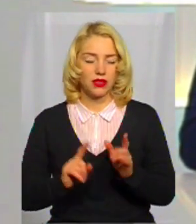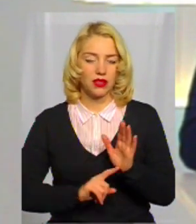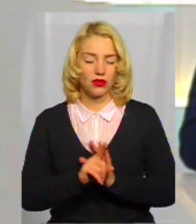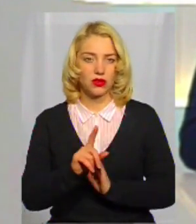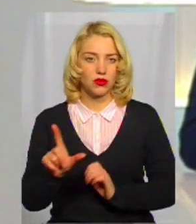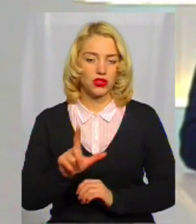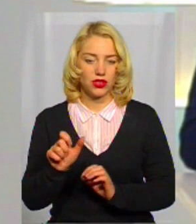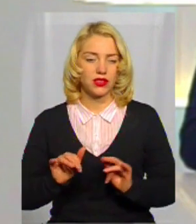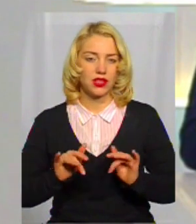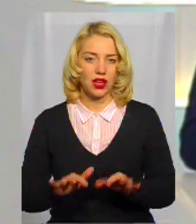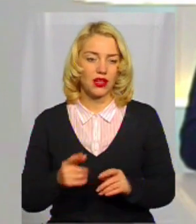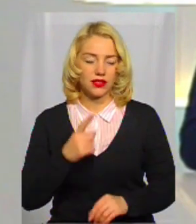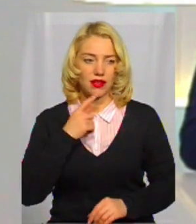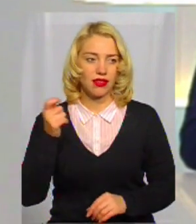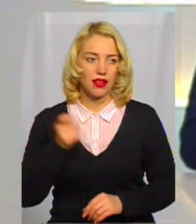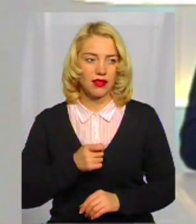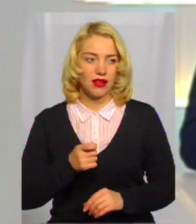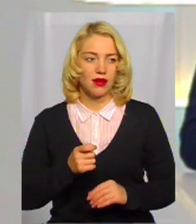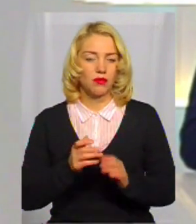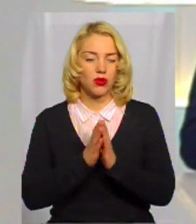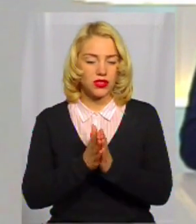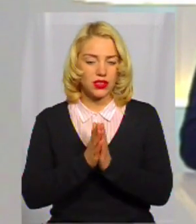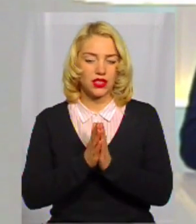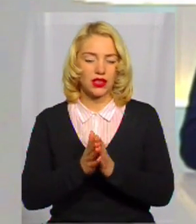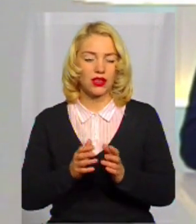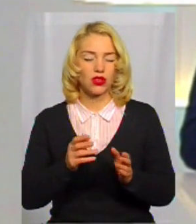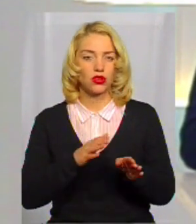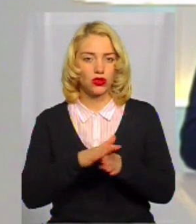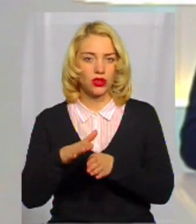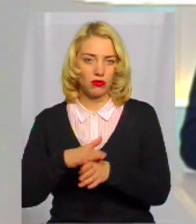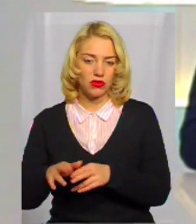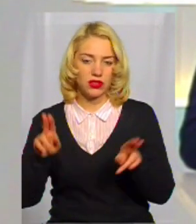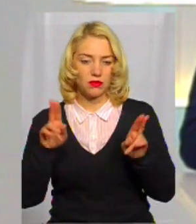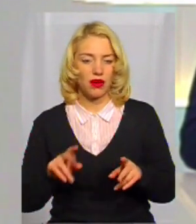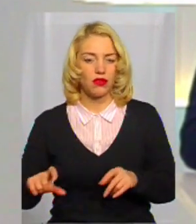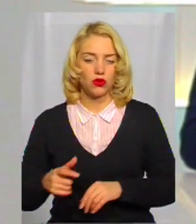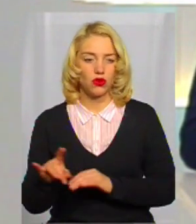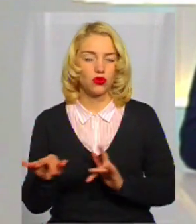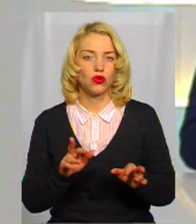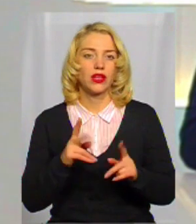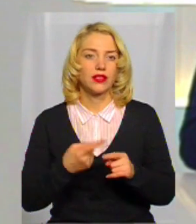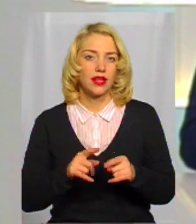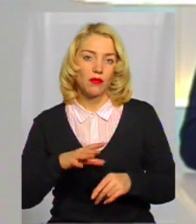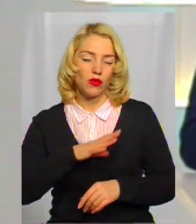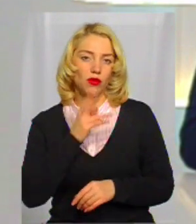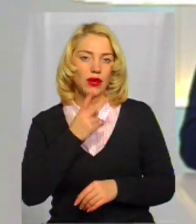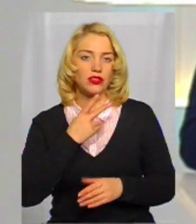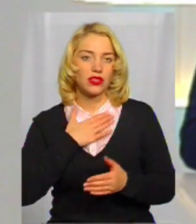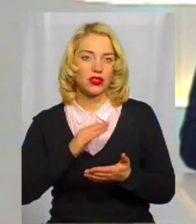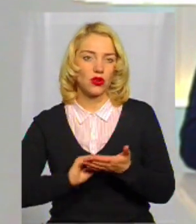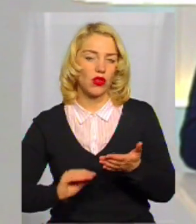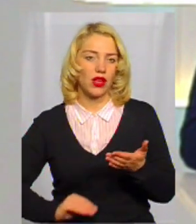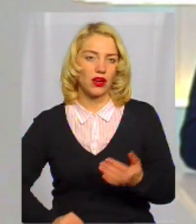із акції, де діти просили дотримуватись водіїв правил дорожнього руху. Як це було, бачила моя